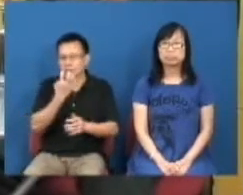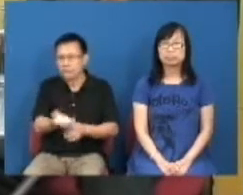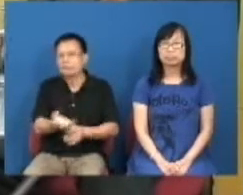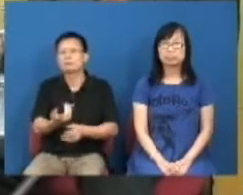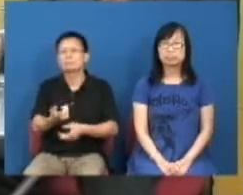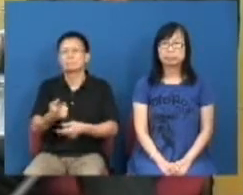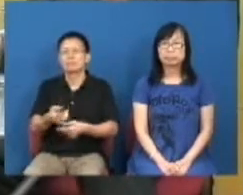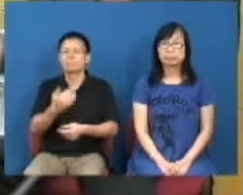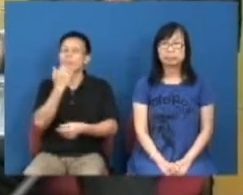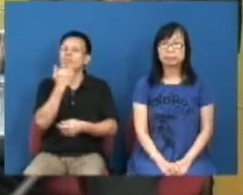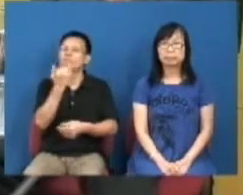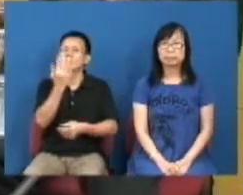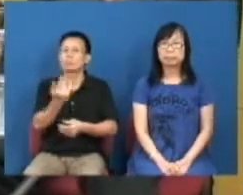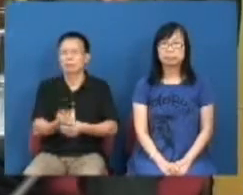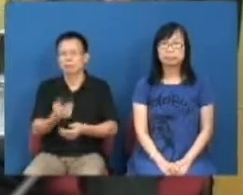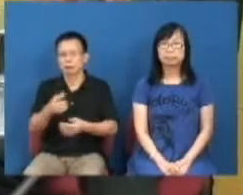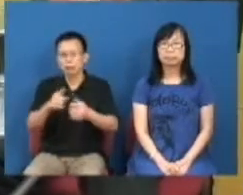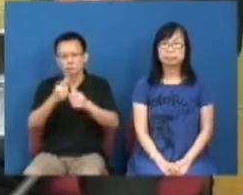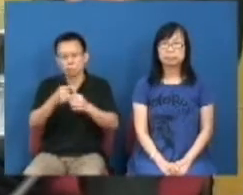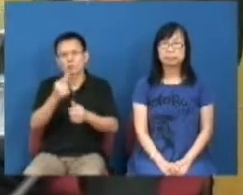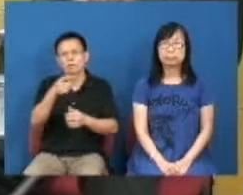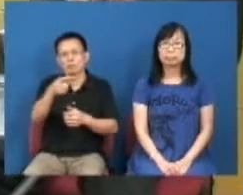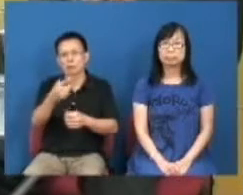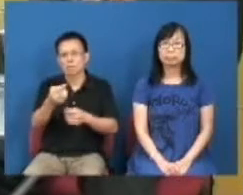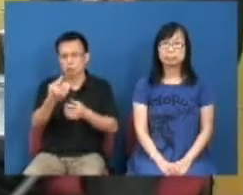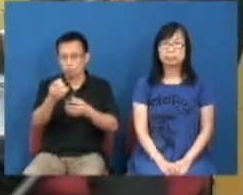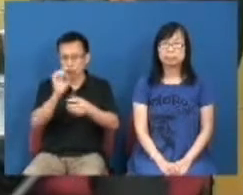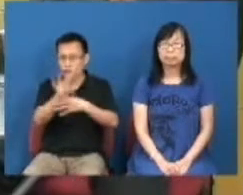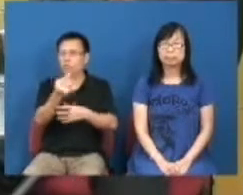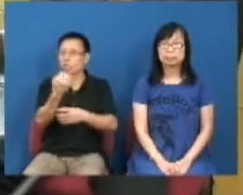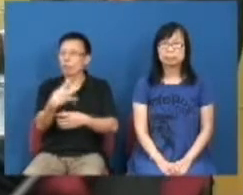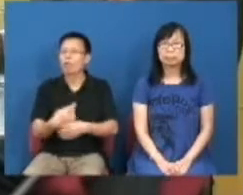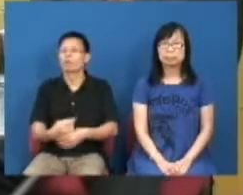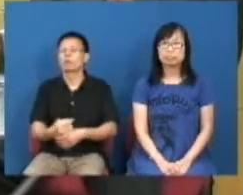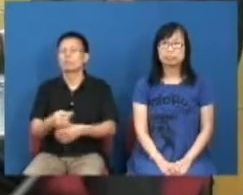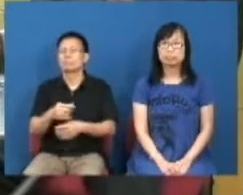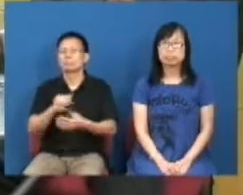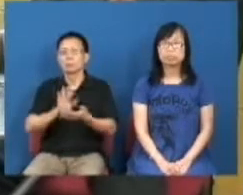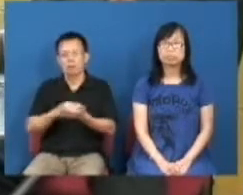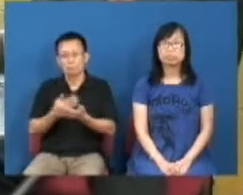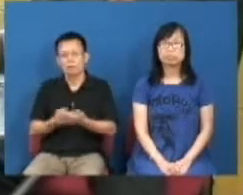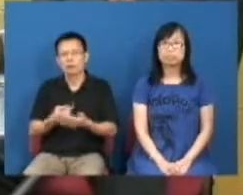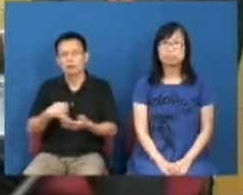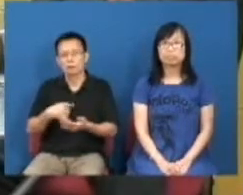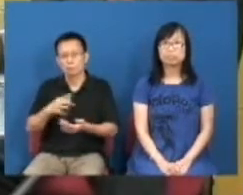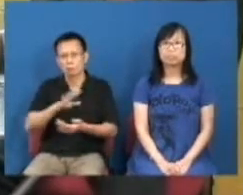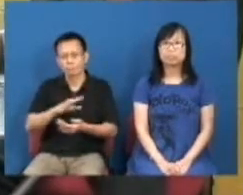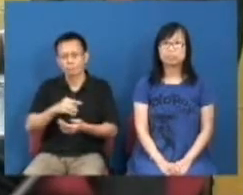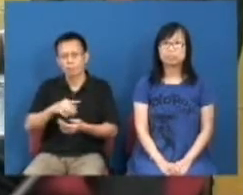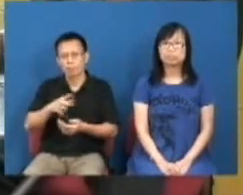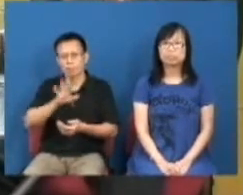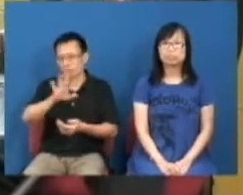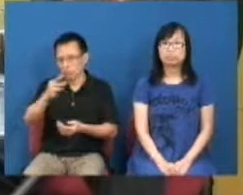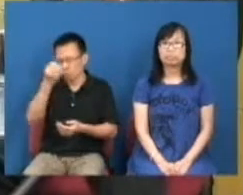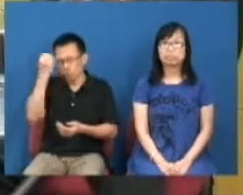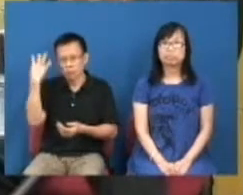會喺度投訴係咪？你最初你提下我啦咁。但其實我哋咧唔好忘記，當